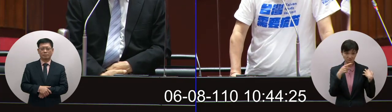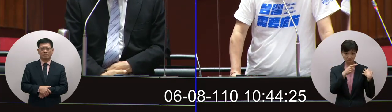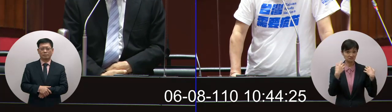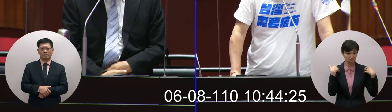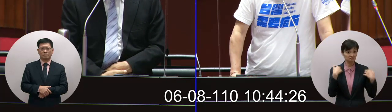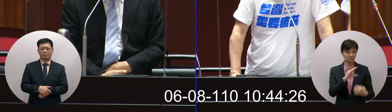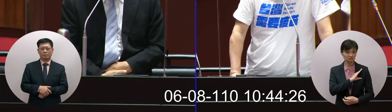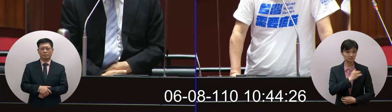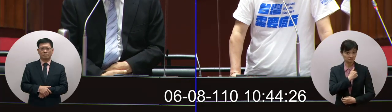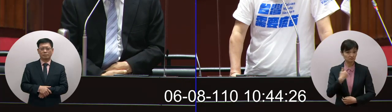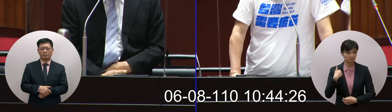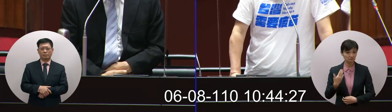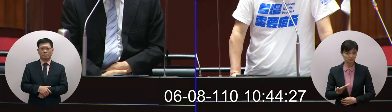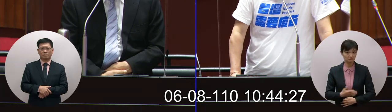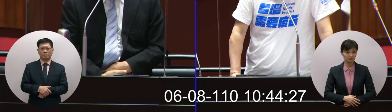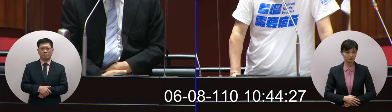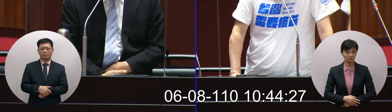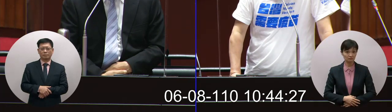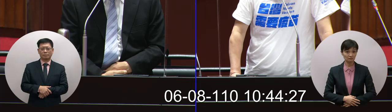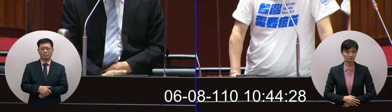吗？